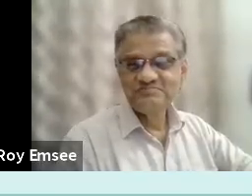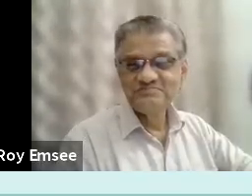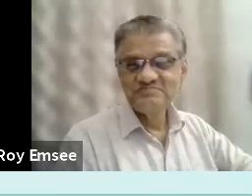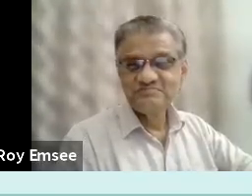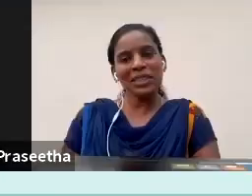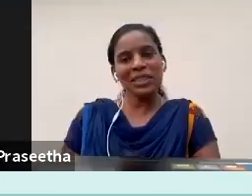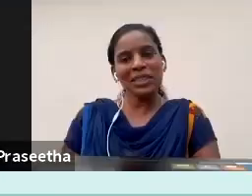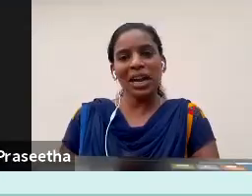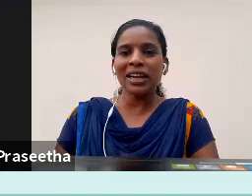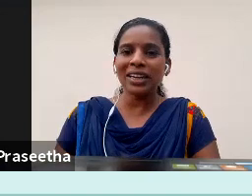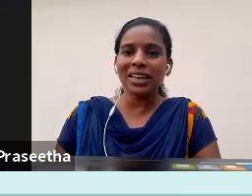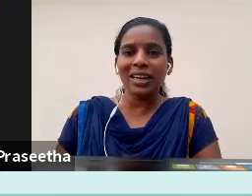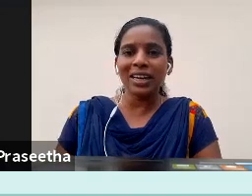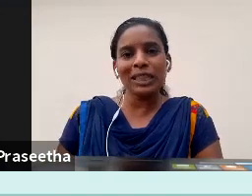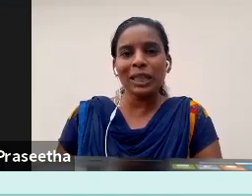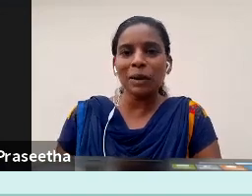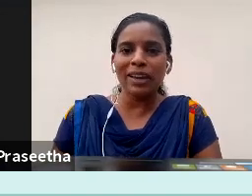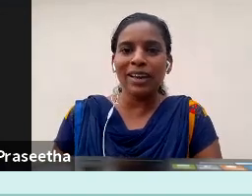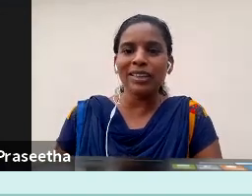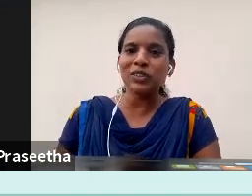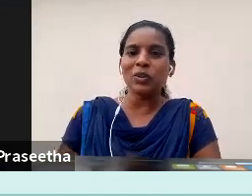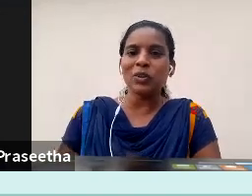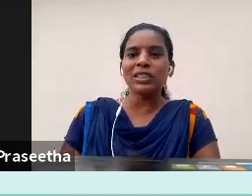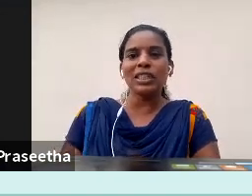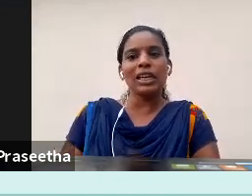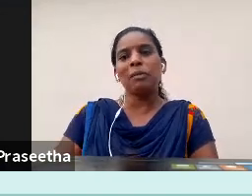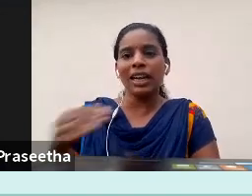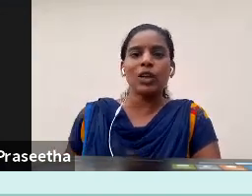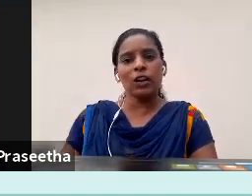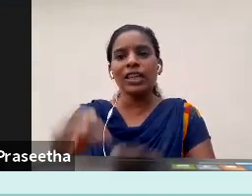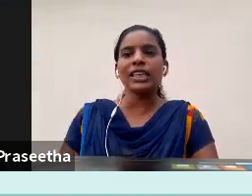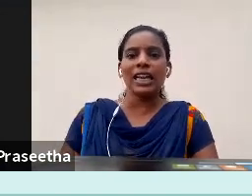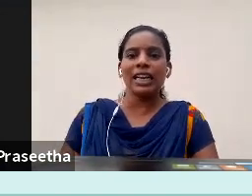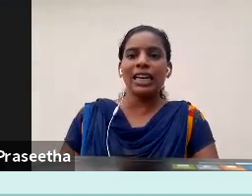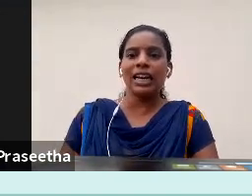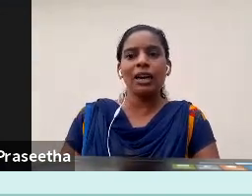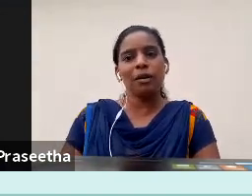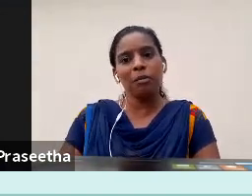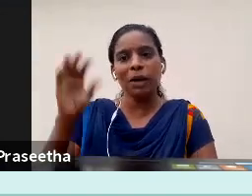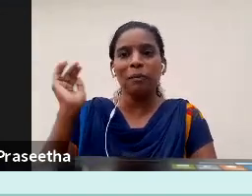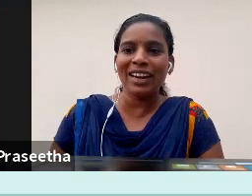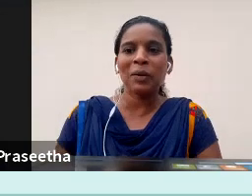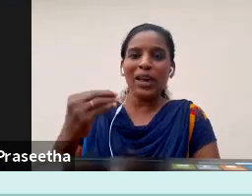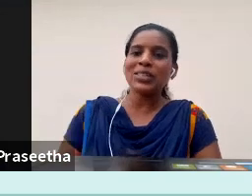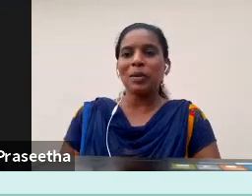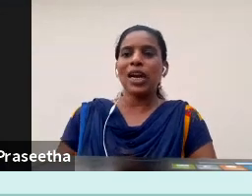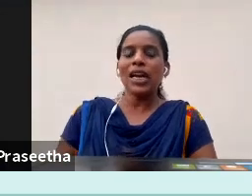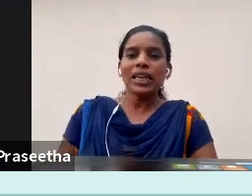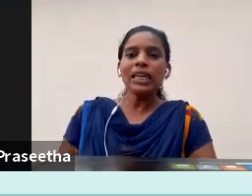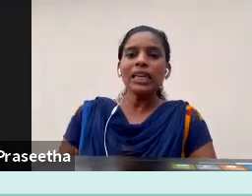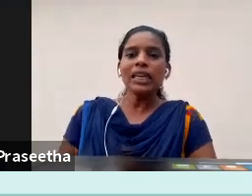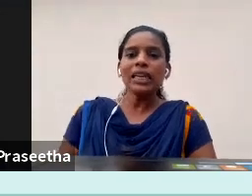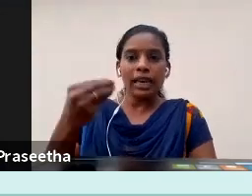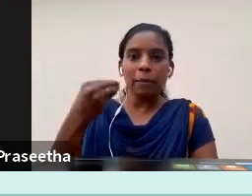ചോദിക്കാറ്റ്ലി? നമ്മള് ചാടി കയറി എന്താ പേരെന്ന് ചോദിച്ചിട്ടാണ് ബാക്കിയെല്ലാം തുടങ്ങുക. വേറെ ഒന്നും കേട്ടില്ലെങ്കിൽ സാരമില്ല, നമുക്ക്